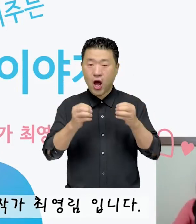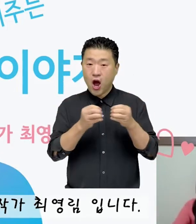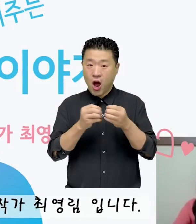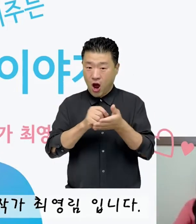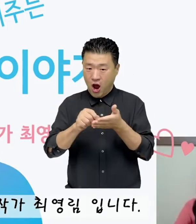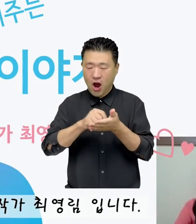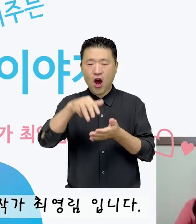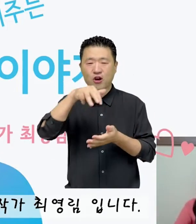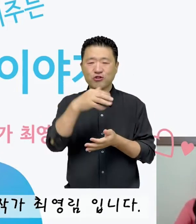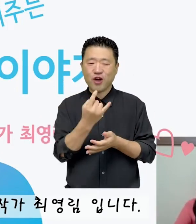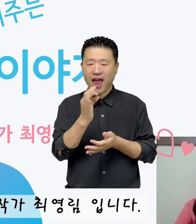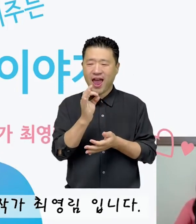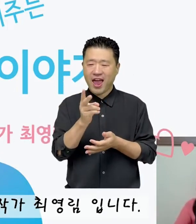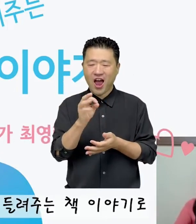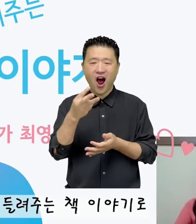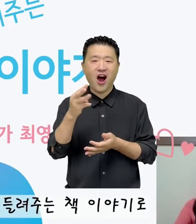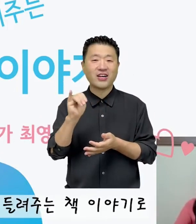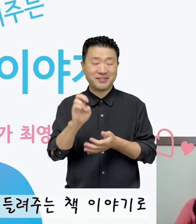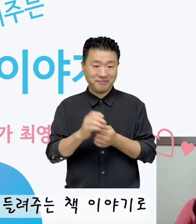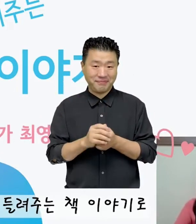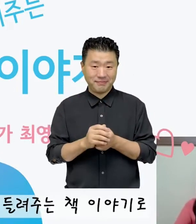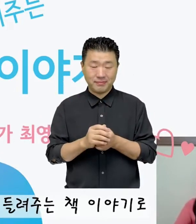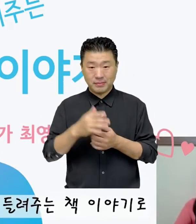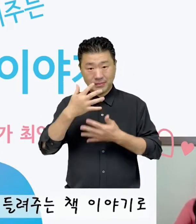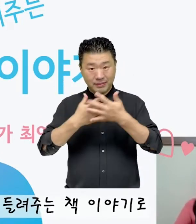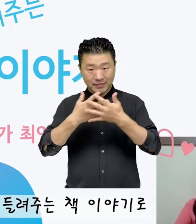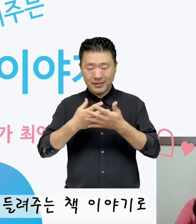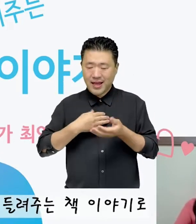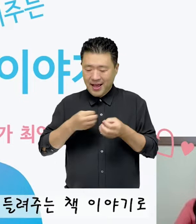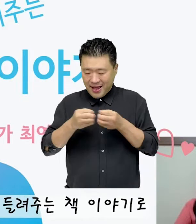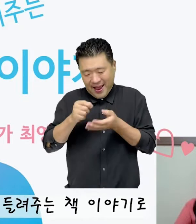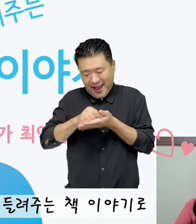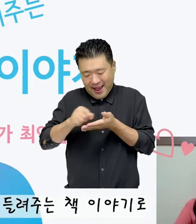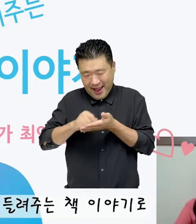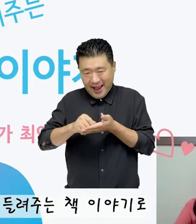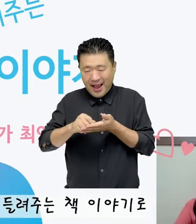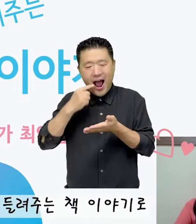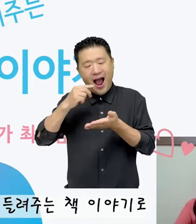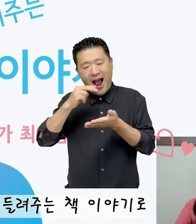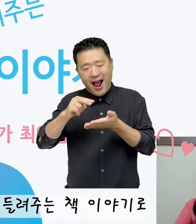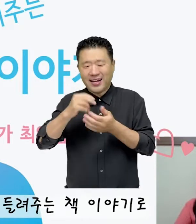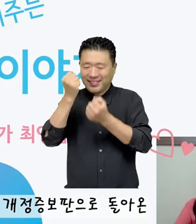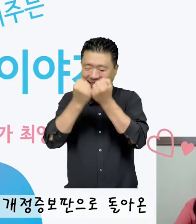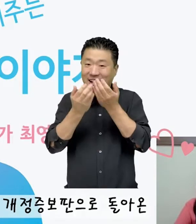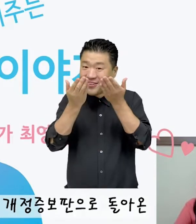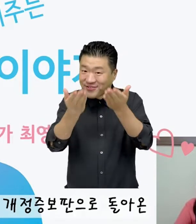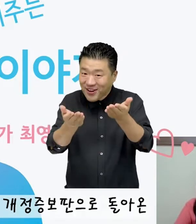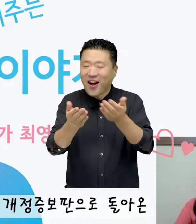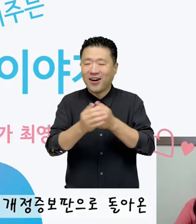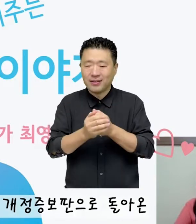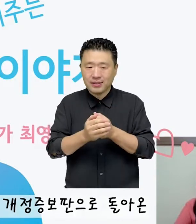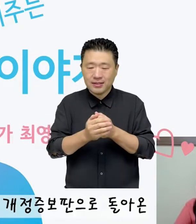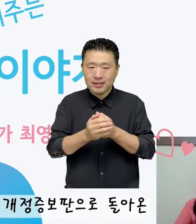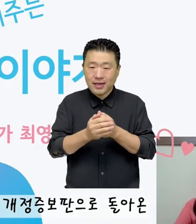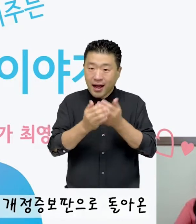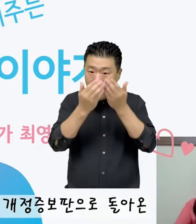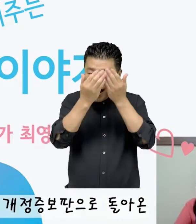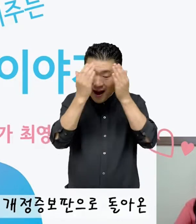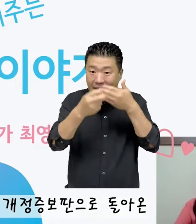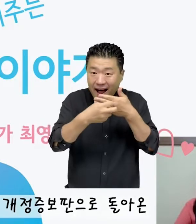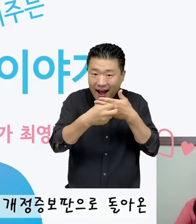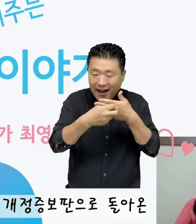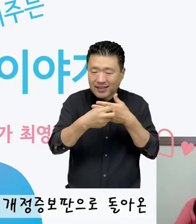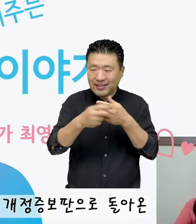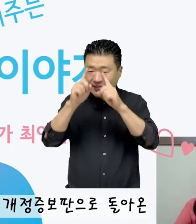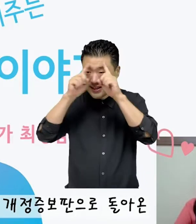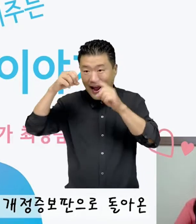안녕하세요. 작가 최영림입니다. 이번 영상은 저자가 들려주는 책 이야기로 간호사 대학원